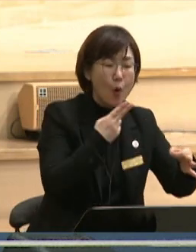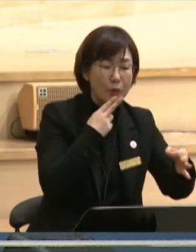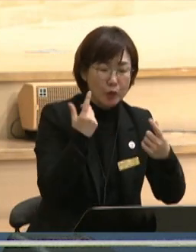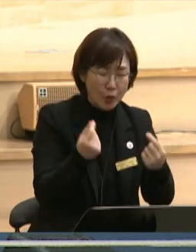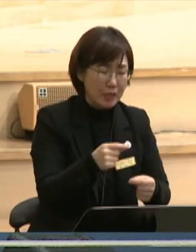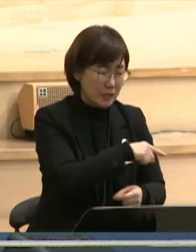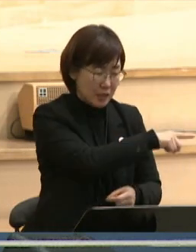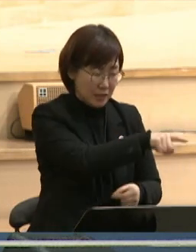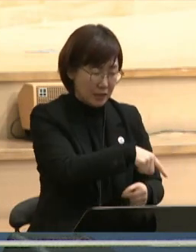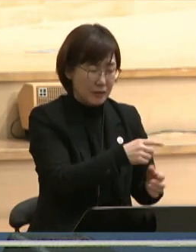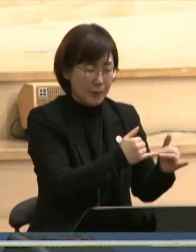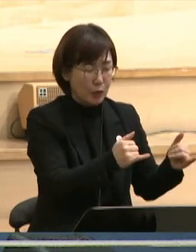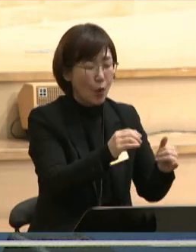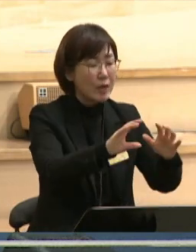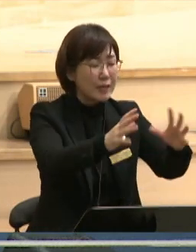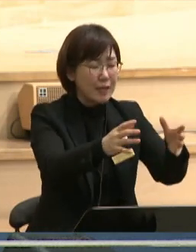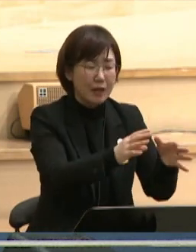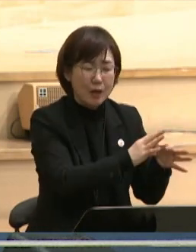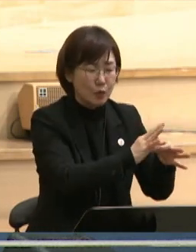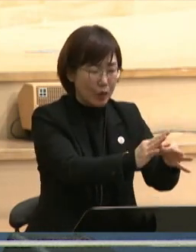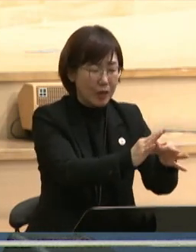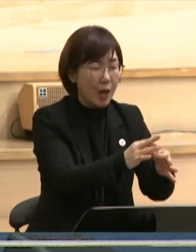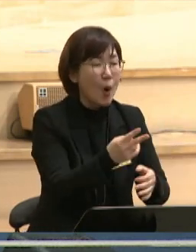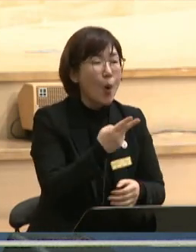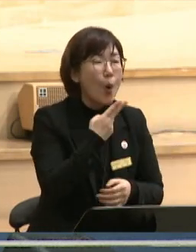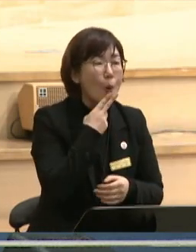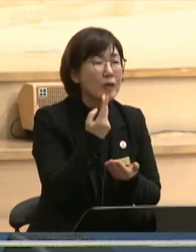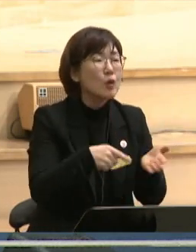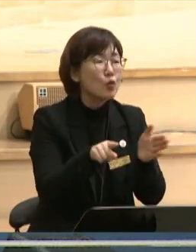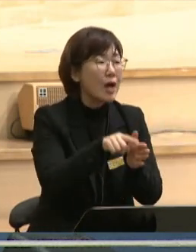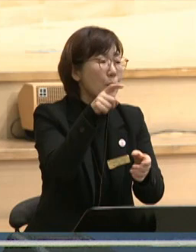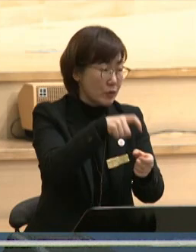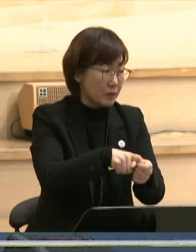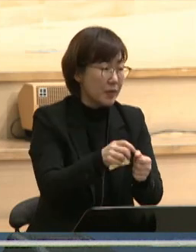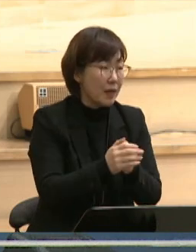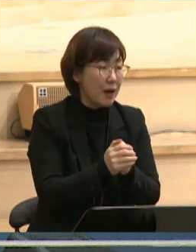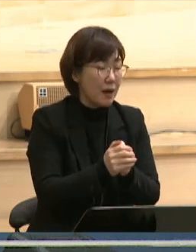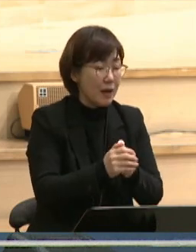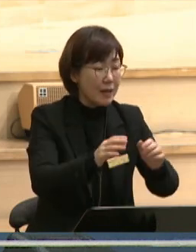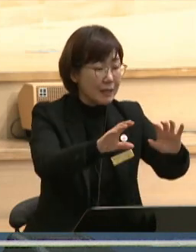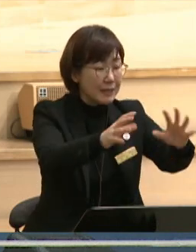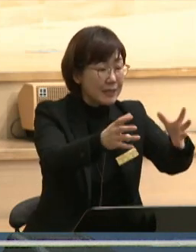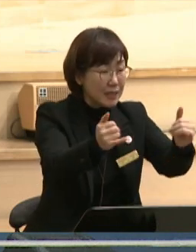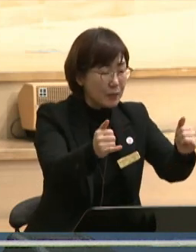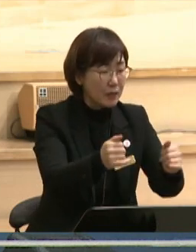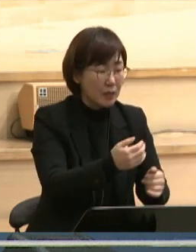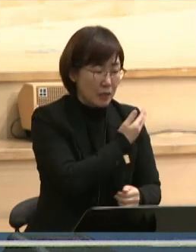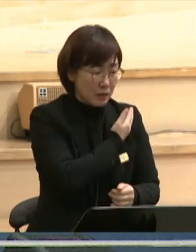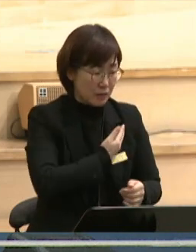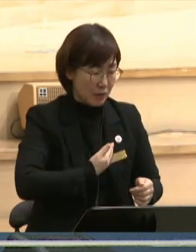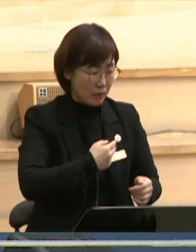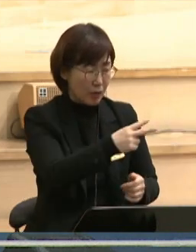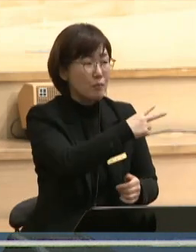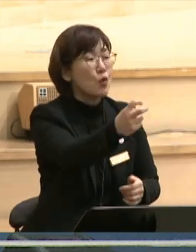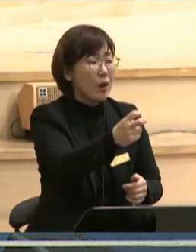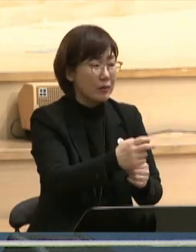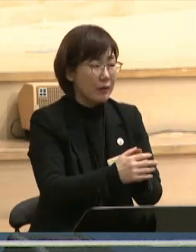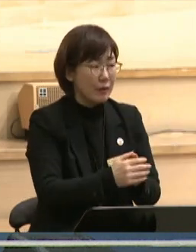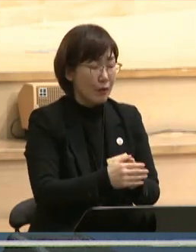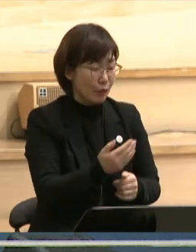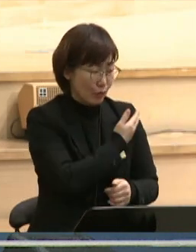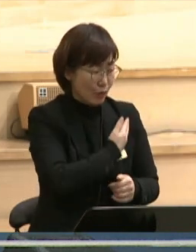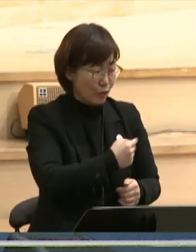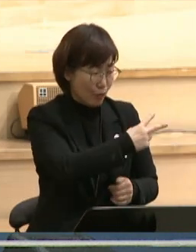속하지 속하지 아니하므로 이남이니이다 세상이 제자들을 미워한대요 왜 제자들